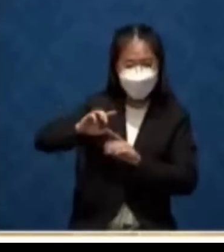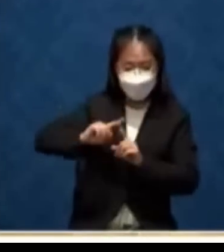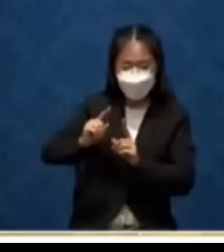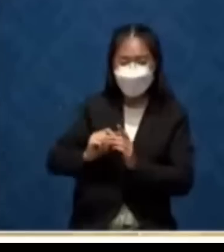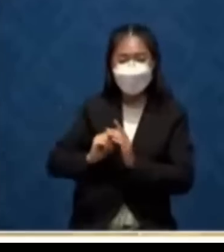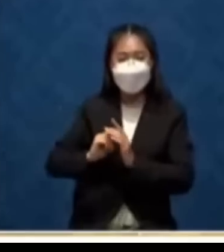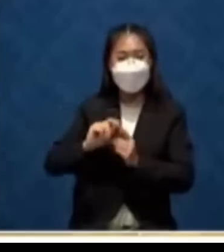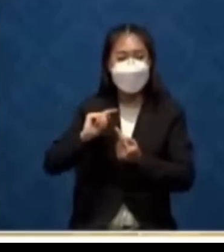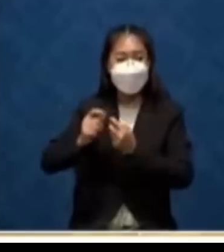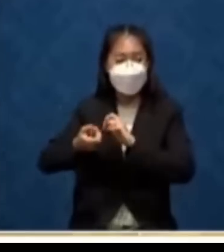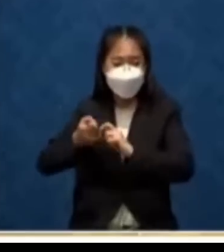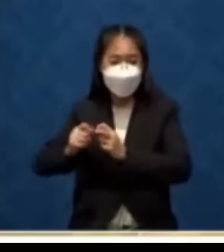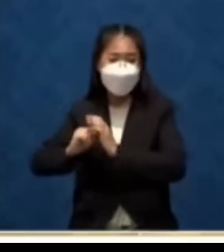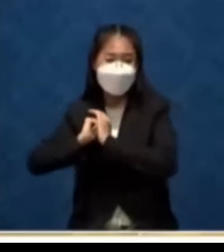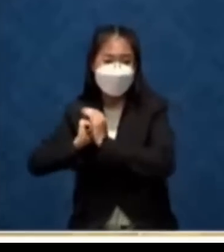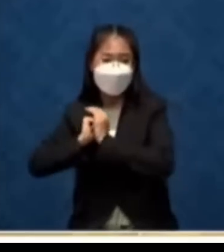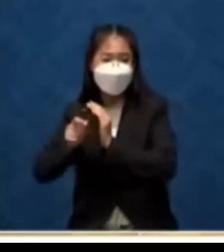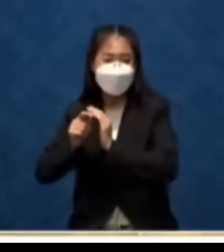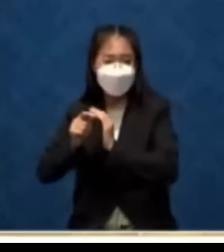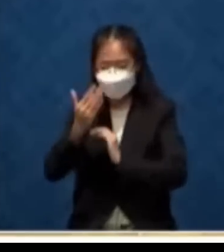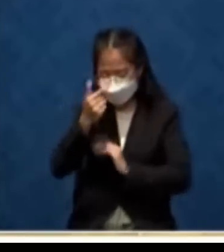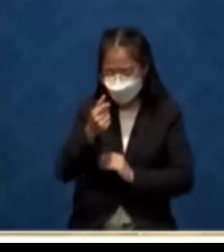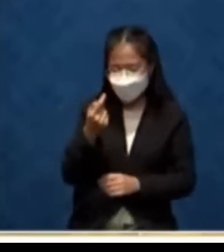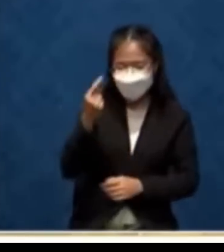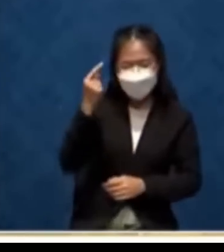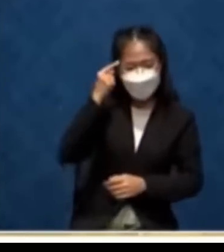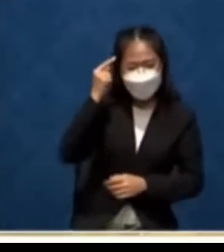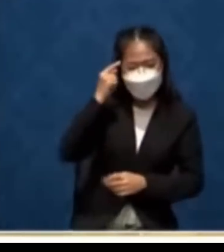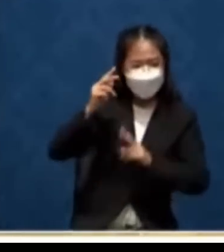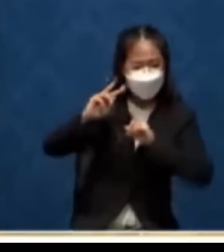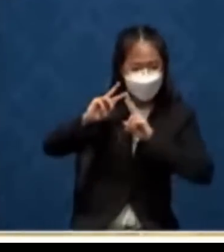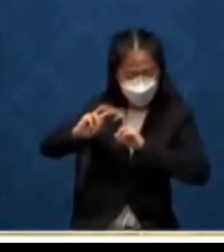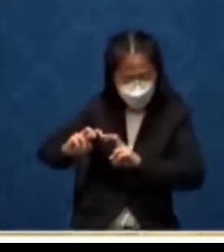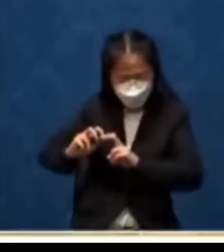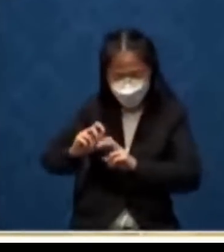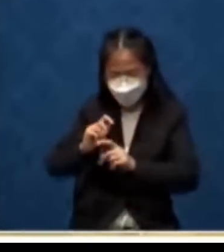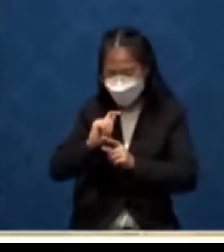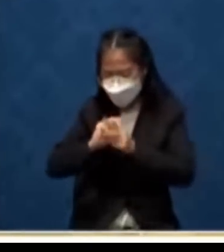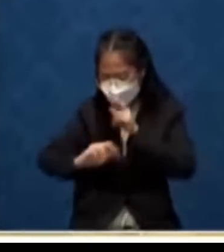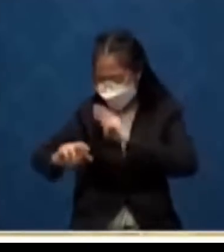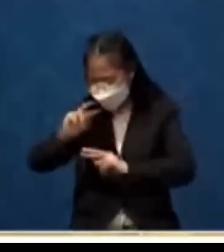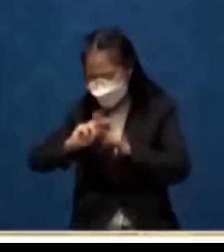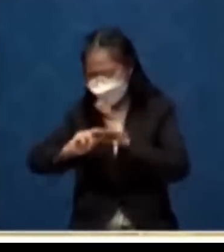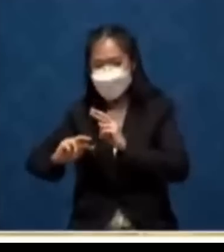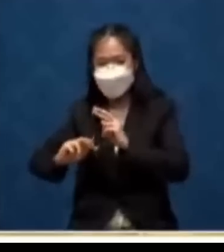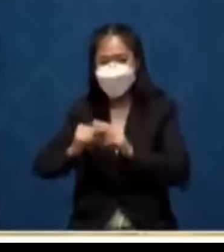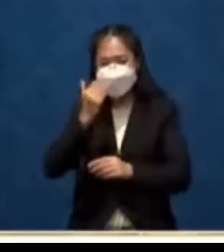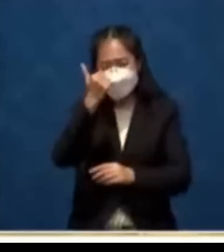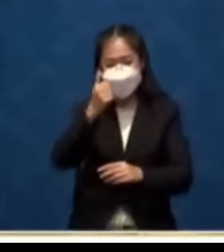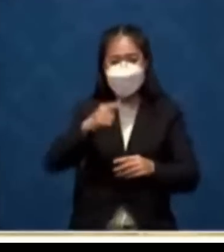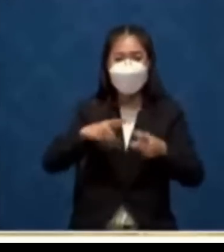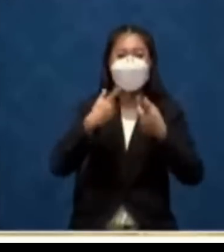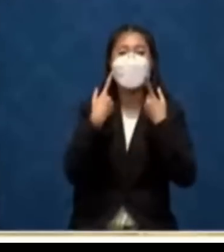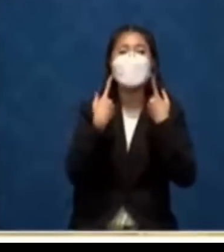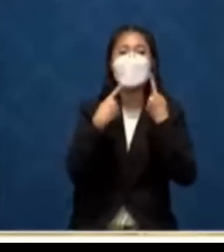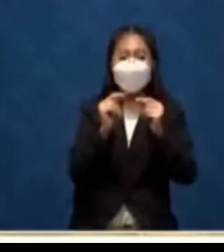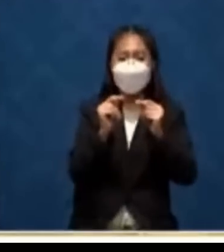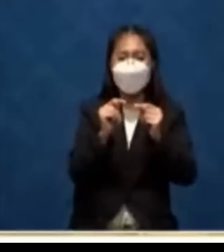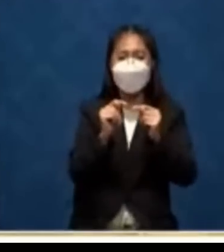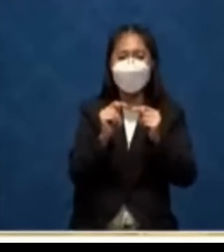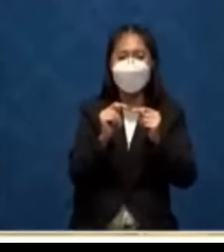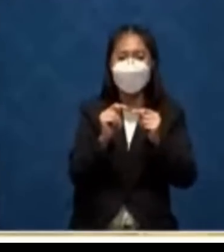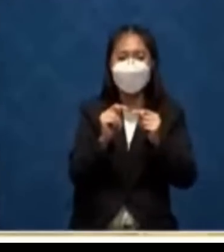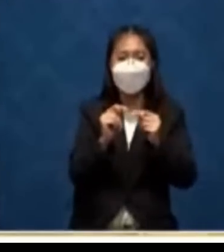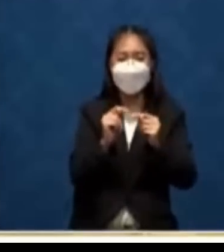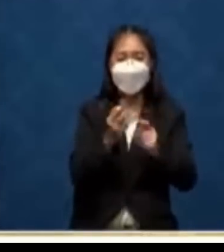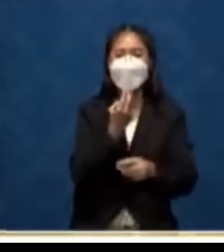าขึ้นมาถึงไม่คิดที่จะสอบสวนหรือขยายผลมาที่คุณธรรมนัสคำตอบของคำถามนี้ด้าน